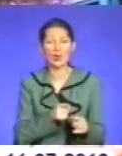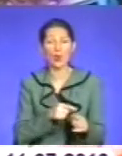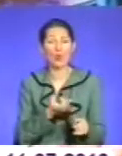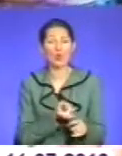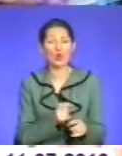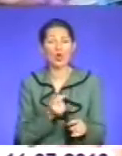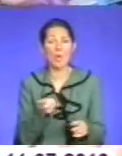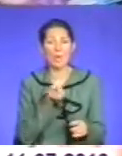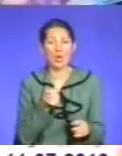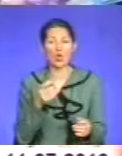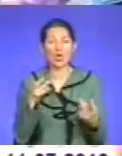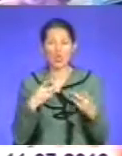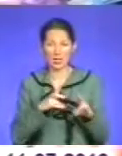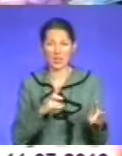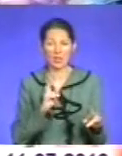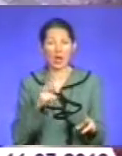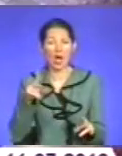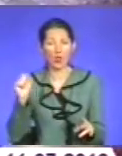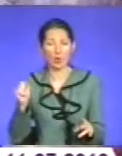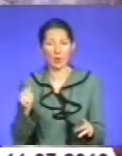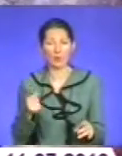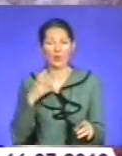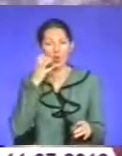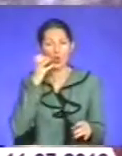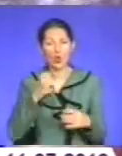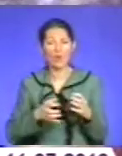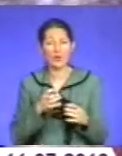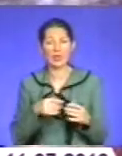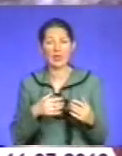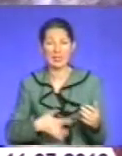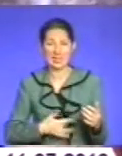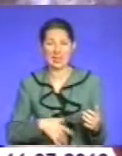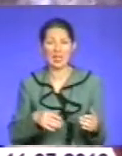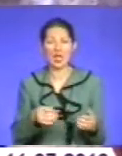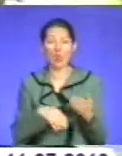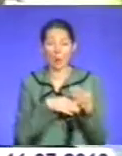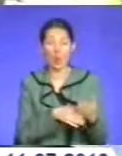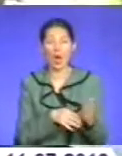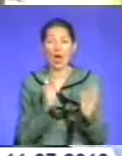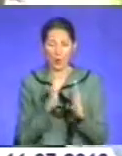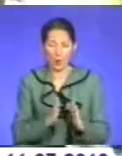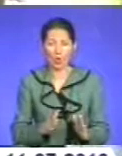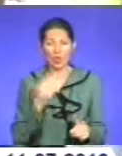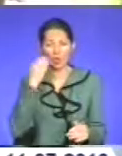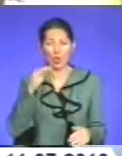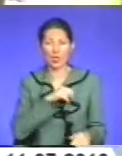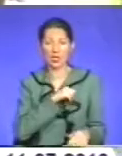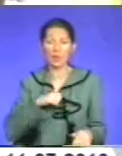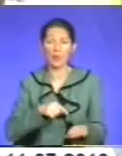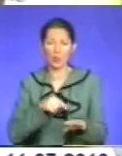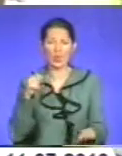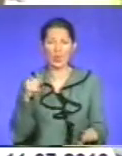результаті фруктово-овочева дієта дозволяє скинути зайву вагу і поліпшити самопочуття. Єдине, що